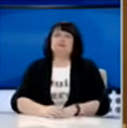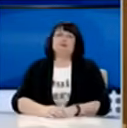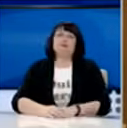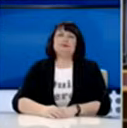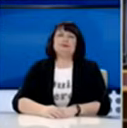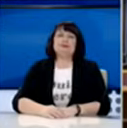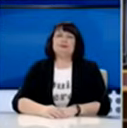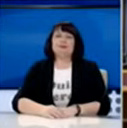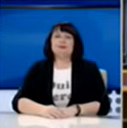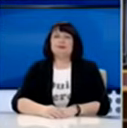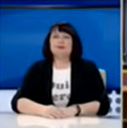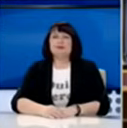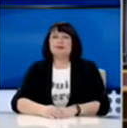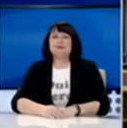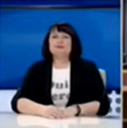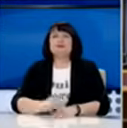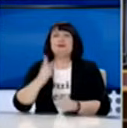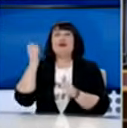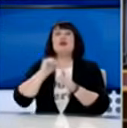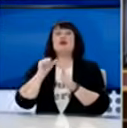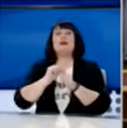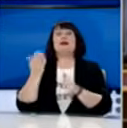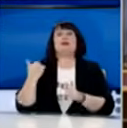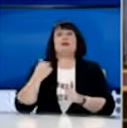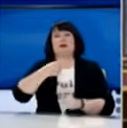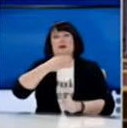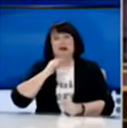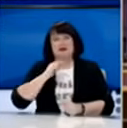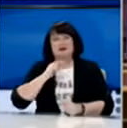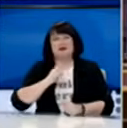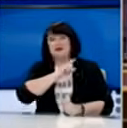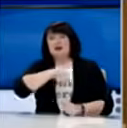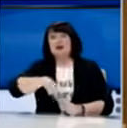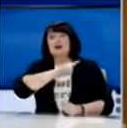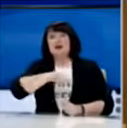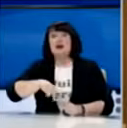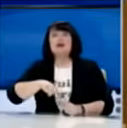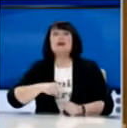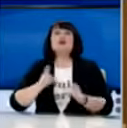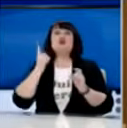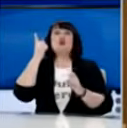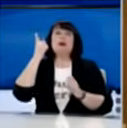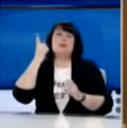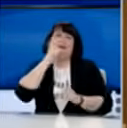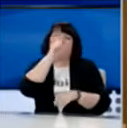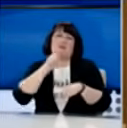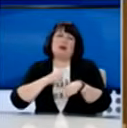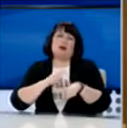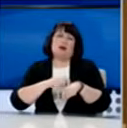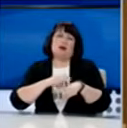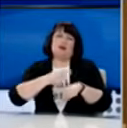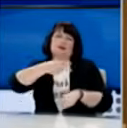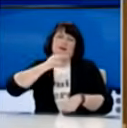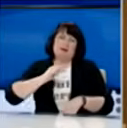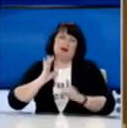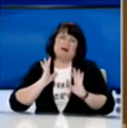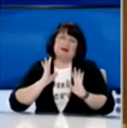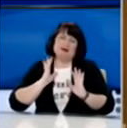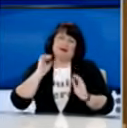αυτό? Ήτανε πριν 2 μήνες. Αλλά δεν έχετε έρθει να απαντήσετε ούτε μία φορά